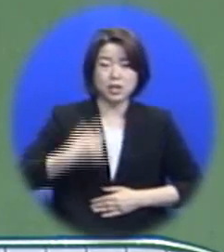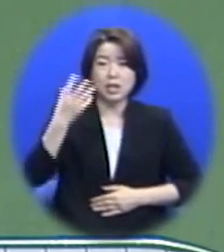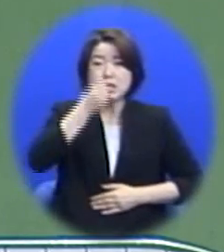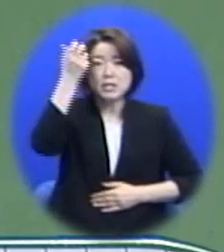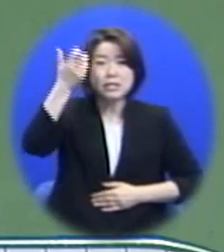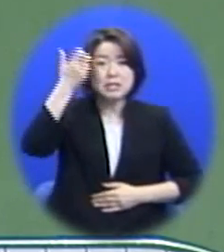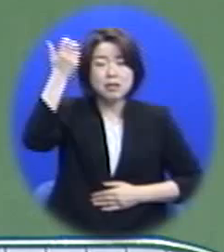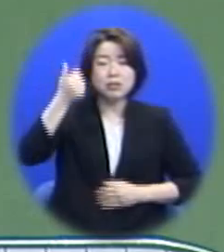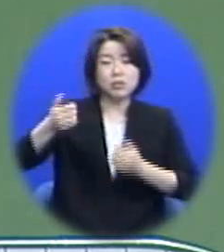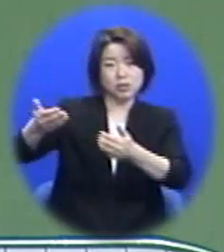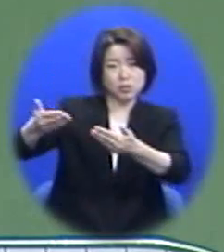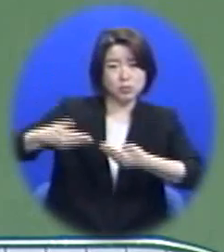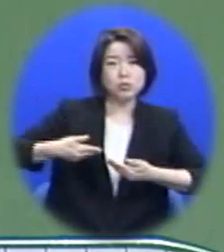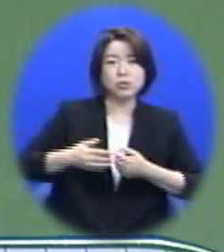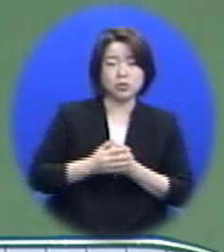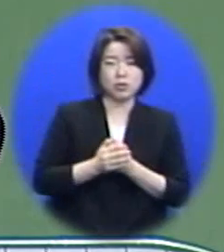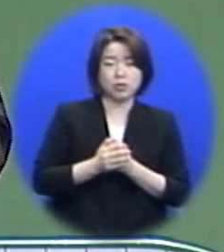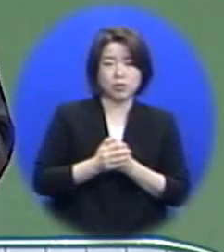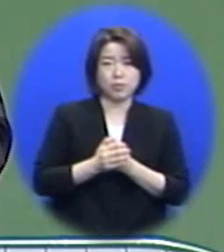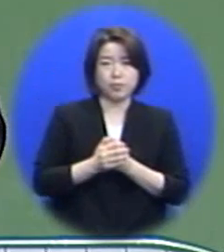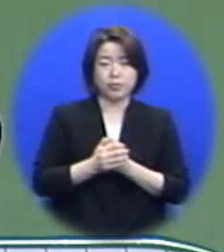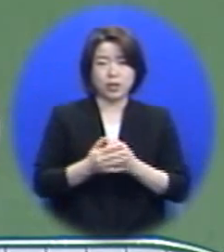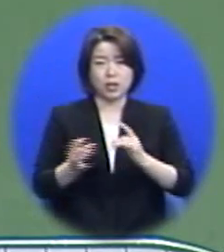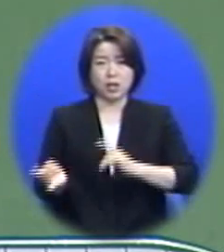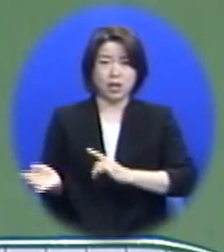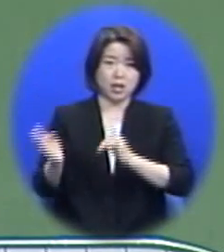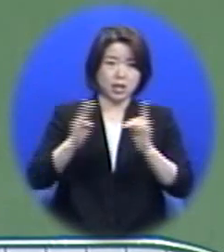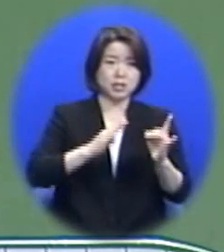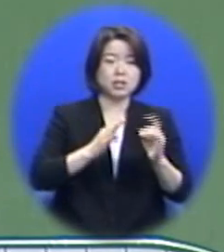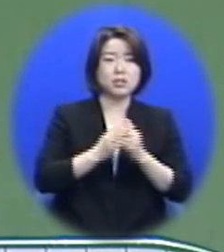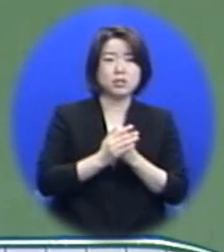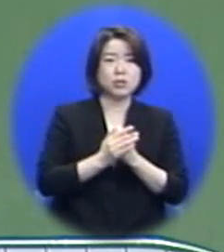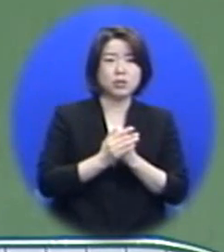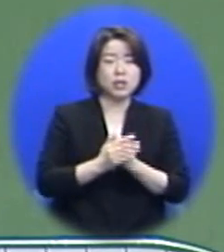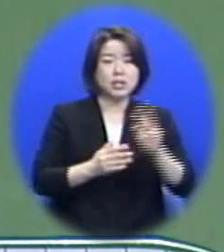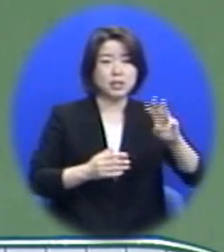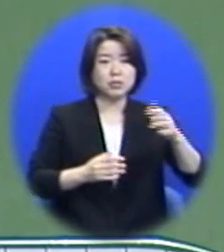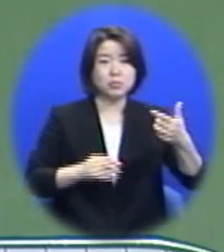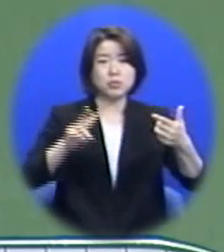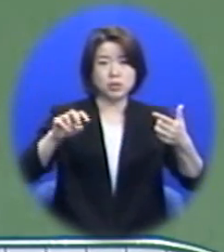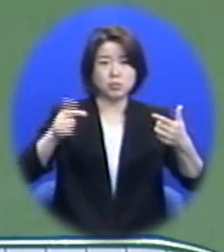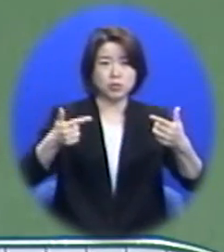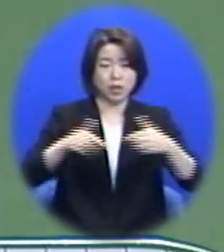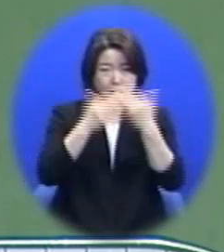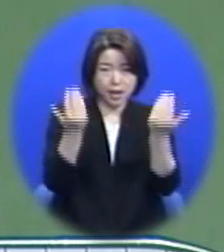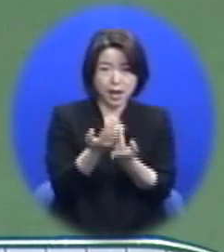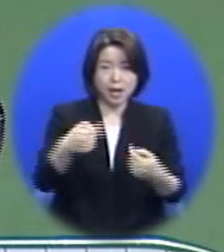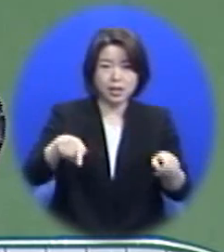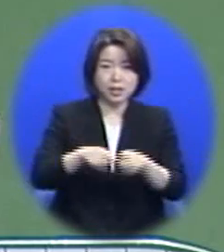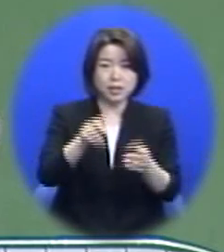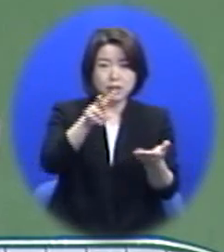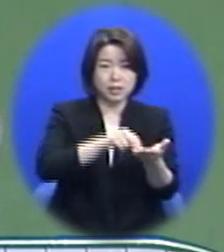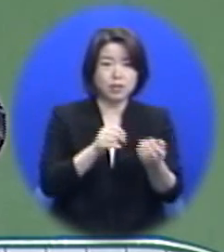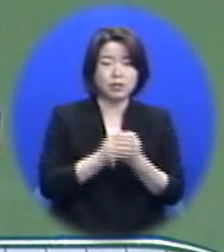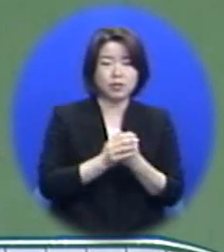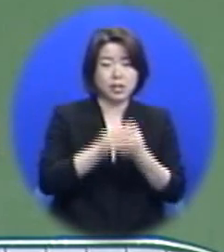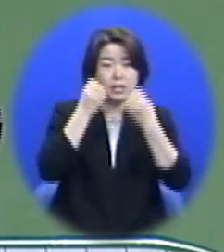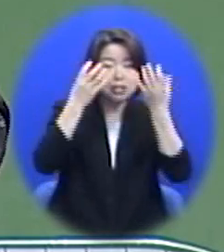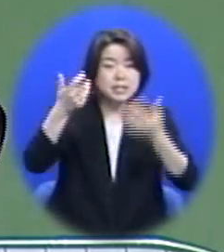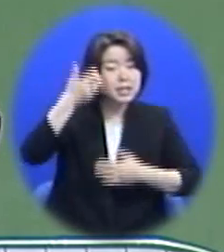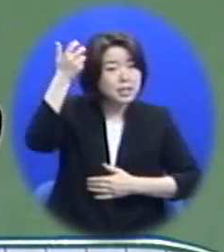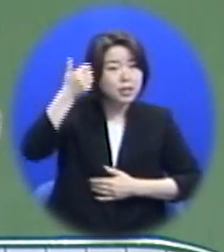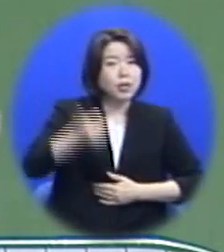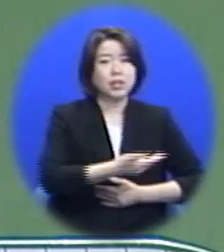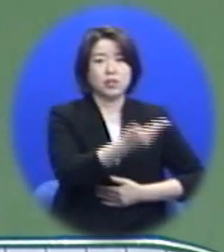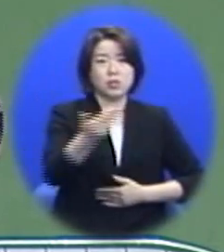주셨습니다 에스겔서 36장 26절 27절 말씀을 한번 다 같이 한번 읽겠습니다 새 영을 너희